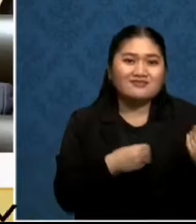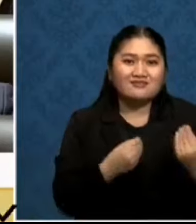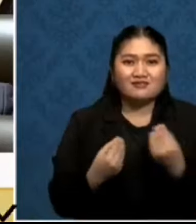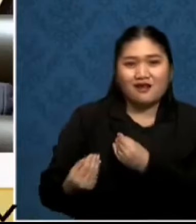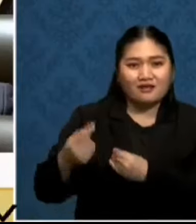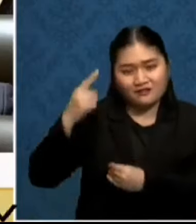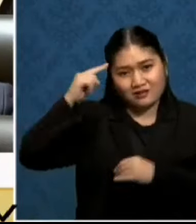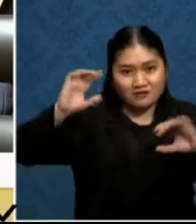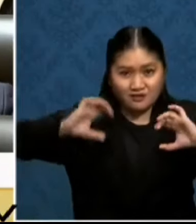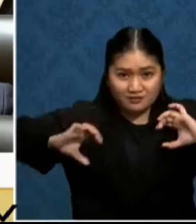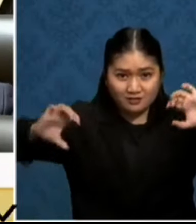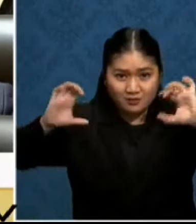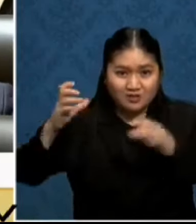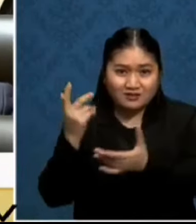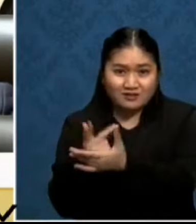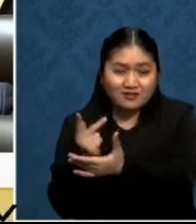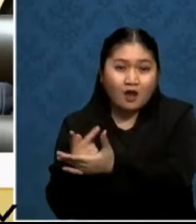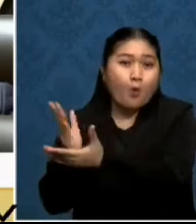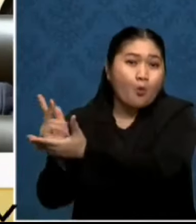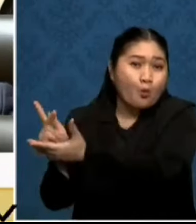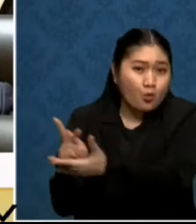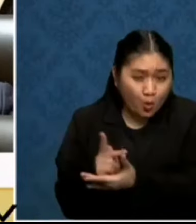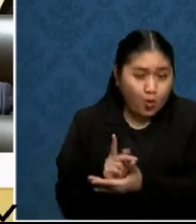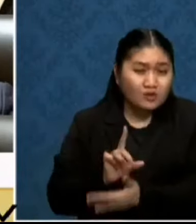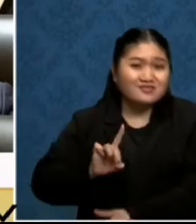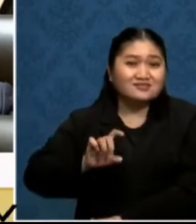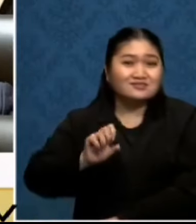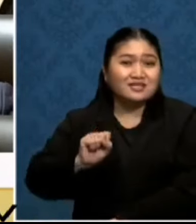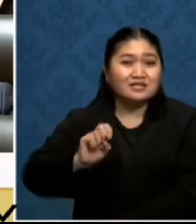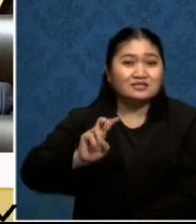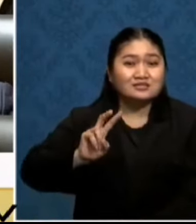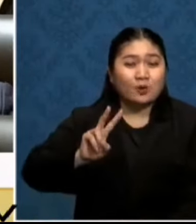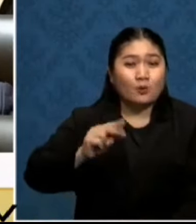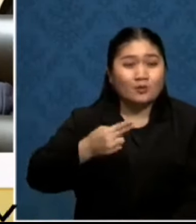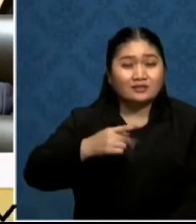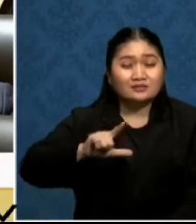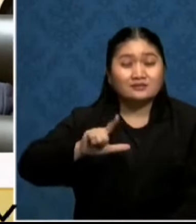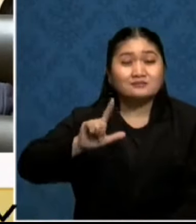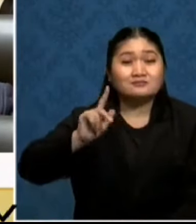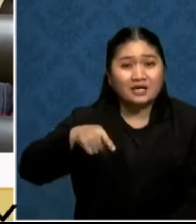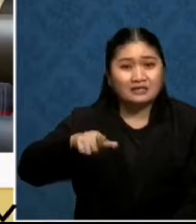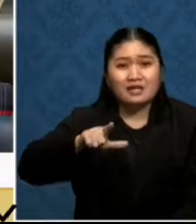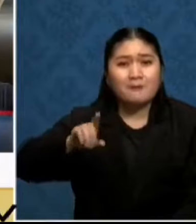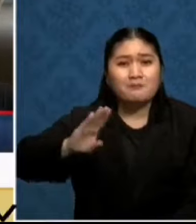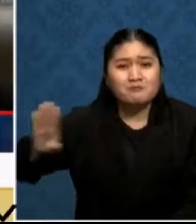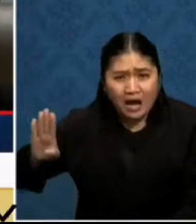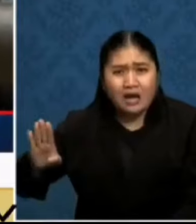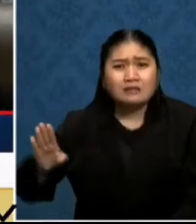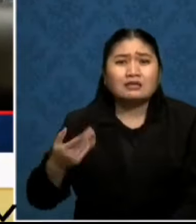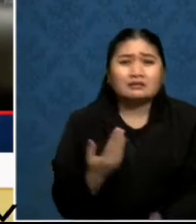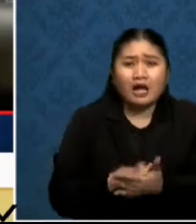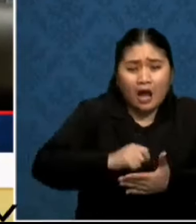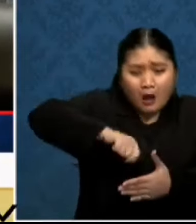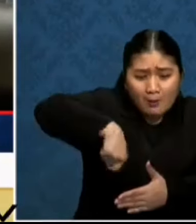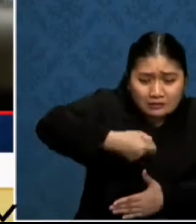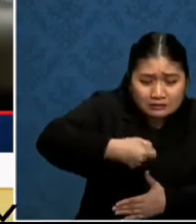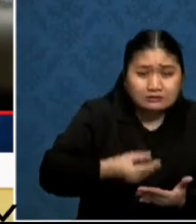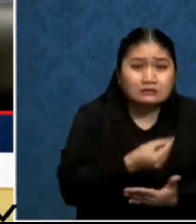เงินมาชดเชยการขาดดุลอีก 11,000ล้านบาทเพียงเพื่อเอามาแจกสนอง